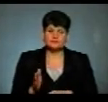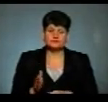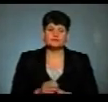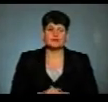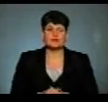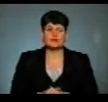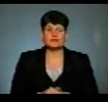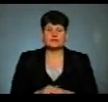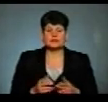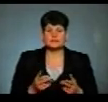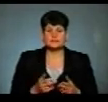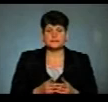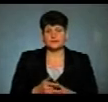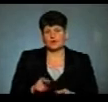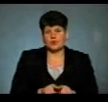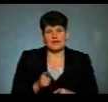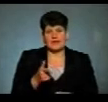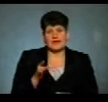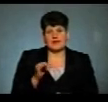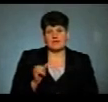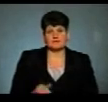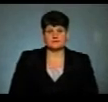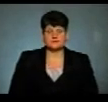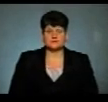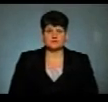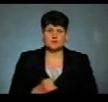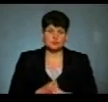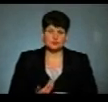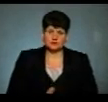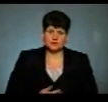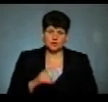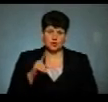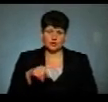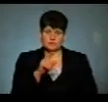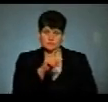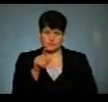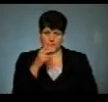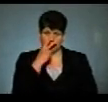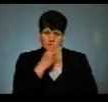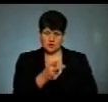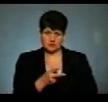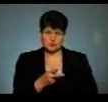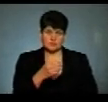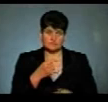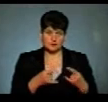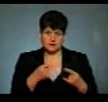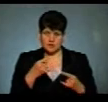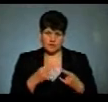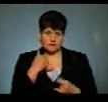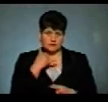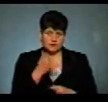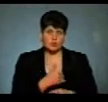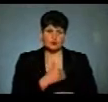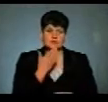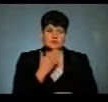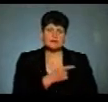від звичайного банального ГРВІ. Нагадую, що працюємо наживо, номер студії ви можете бачити в себе на екранах. Якщо є запитання, будь ласка, телефонуйте. Я вас хочу запитати